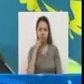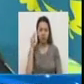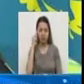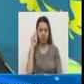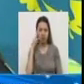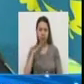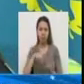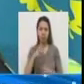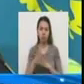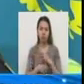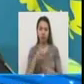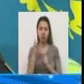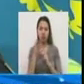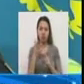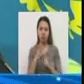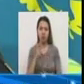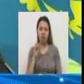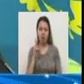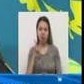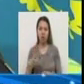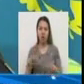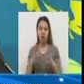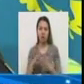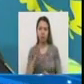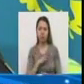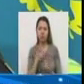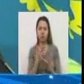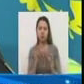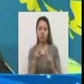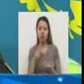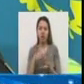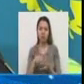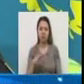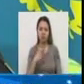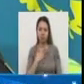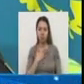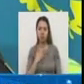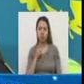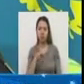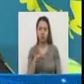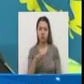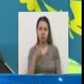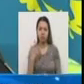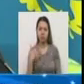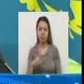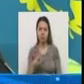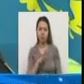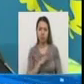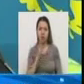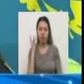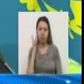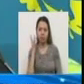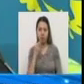Қытайдан кейінгі әлемдегі төртінші ядролық арсеналдан саналы түрде бас тарттық. Бізде 1100 оқтұмсық